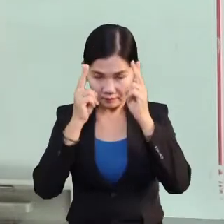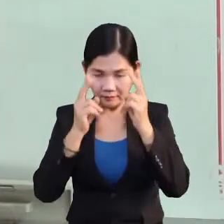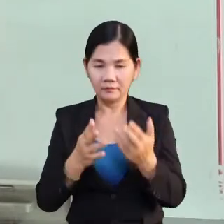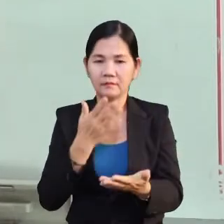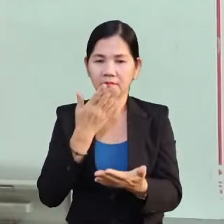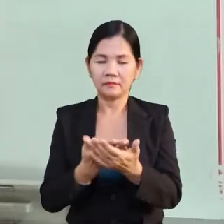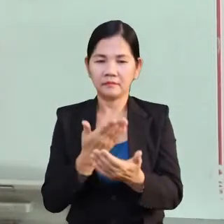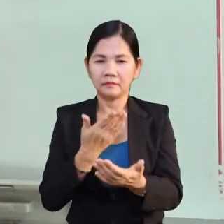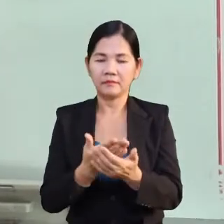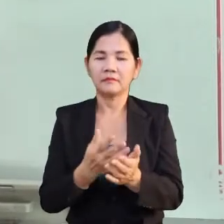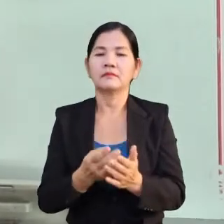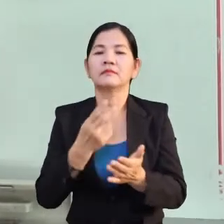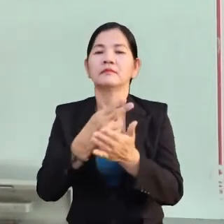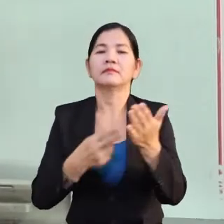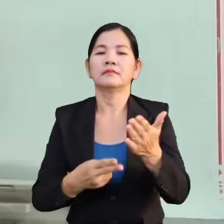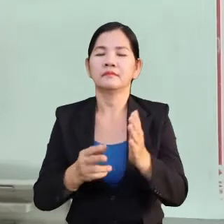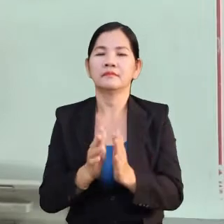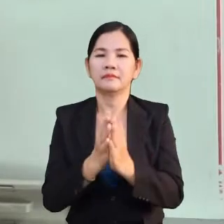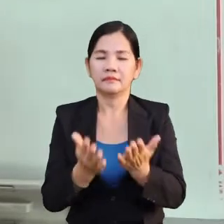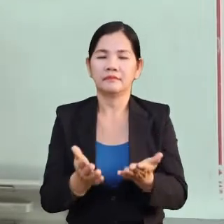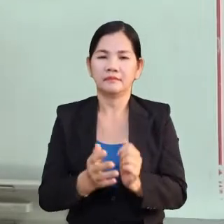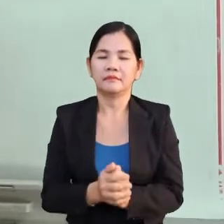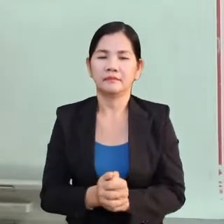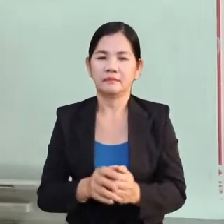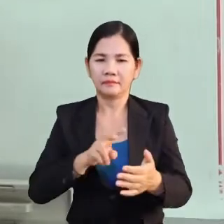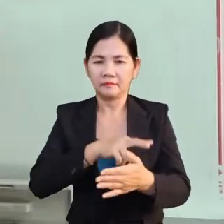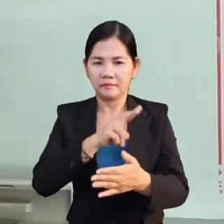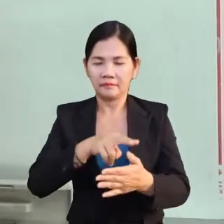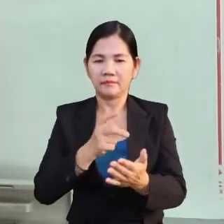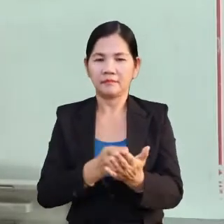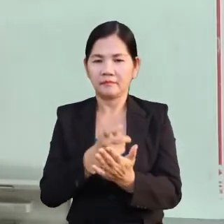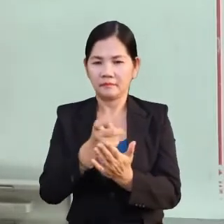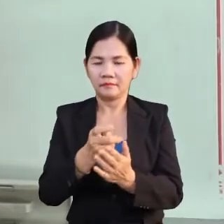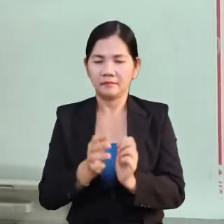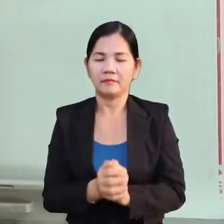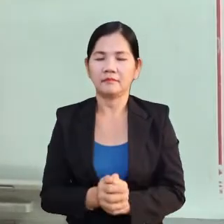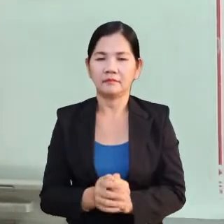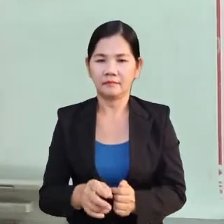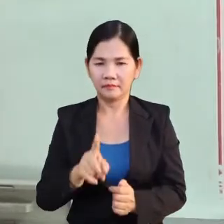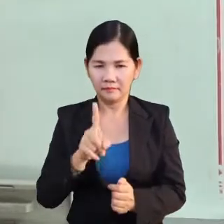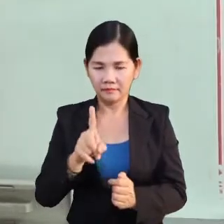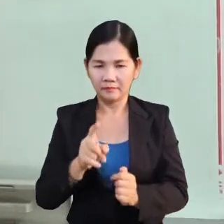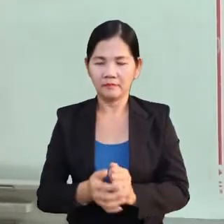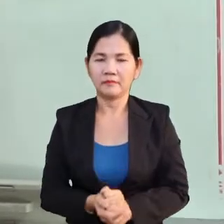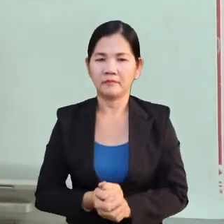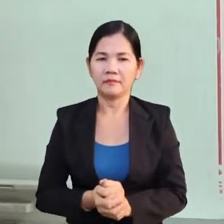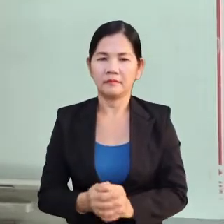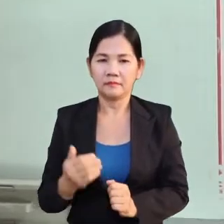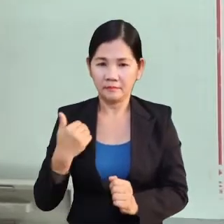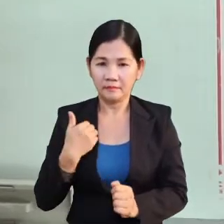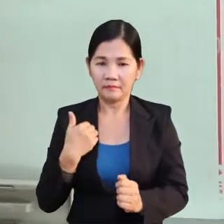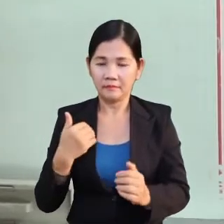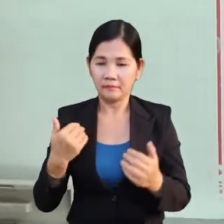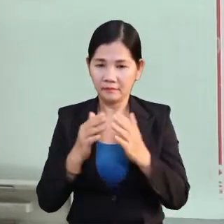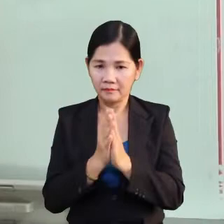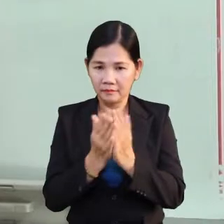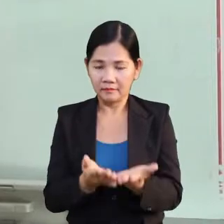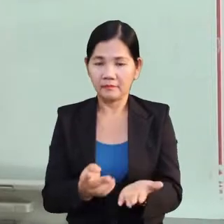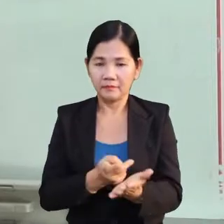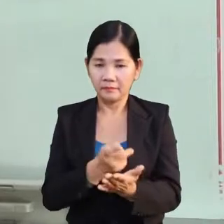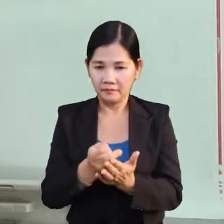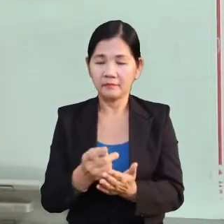សៀវភៅអ្វីទៀតកូនចាគឺសៀវភៅគណិតវិទ្យាថ្នាក់ទី1កូនមានសៀវភៅគណិតវិទ្យាថ្នាក់ទី1ទេកូ